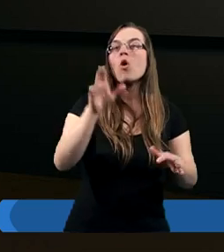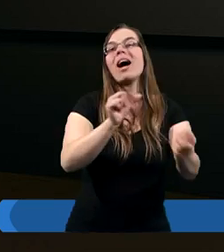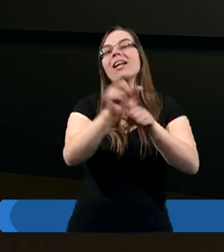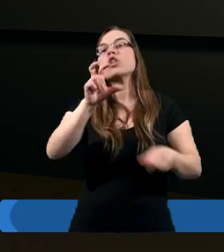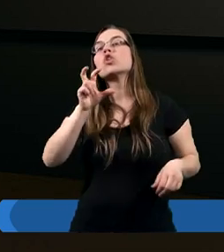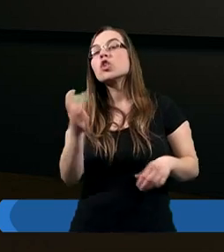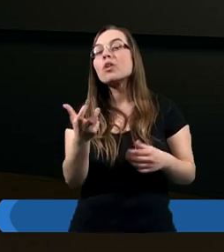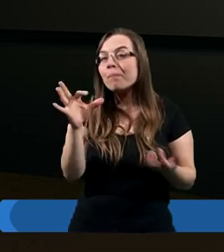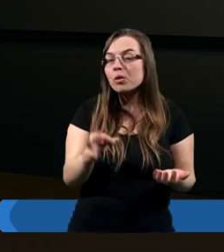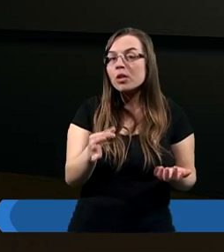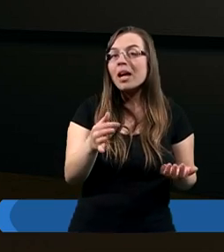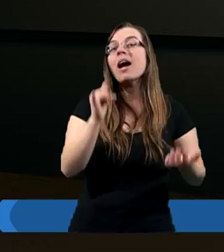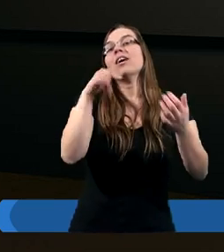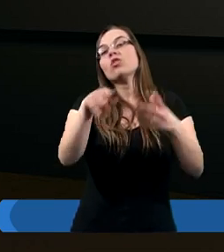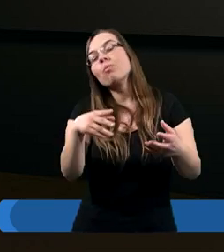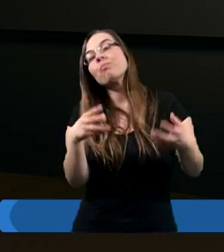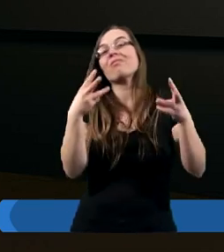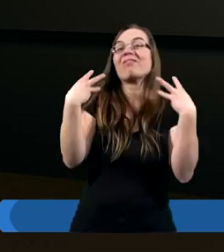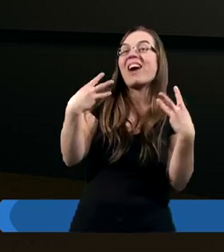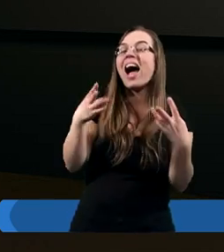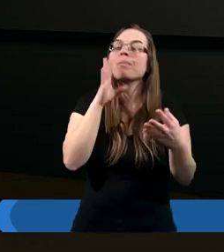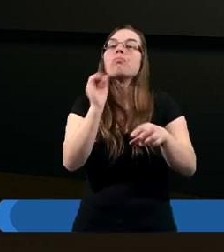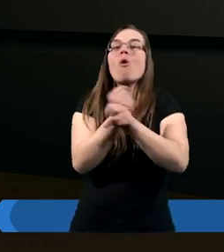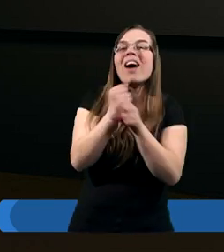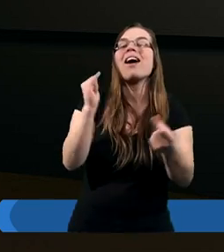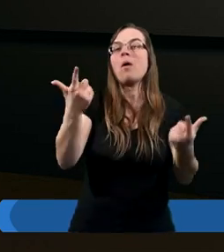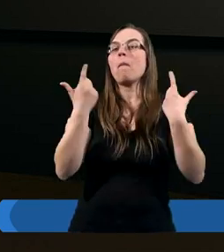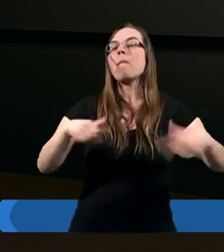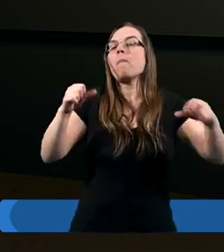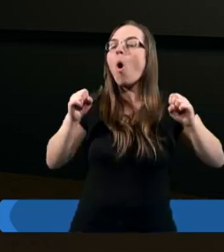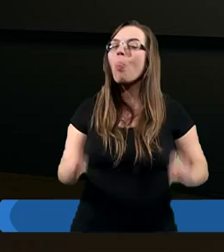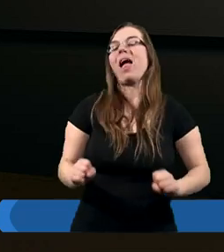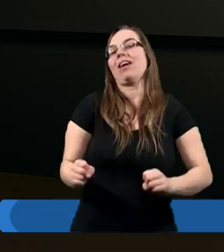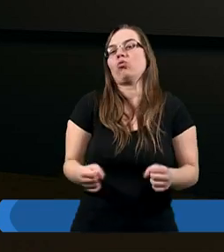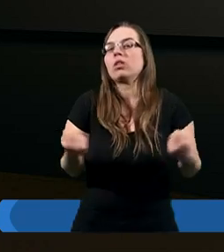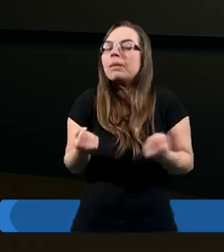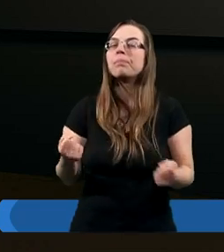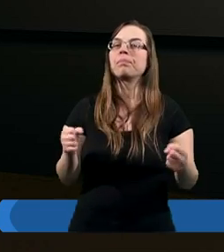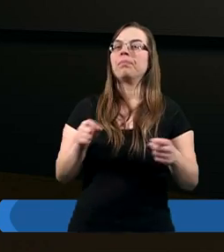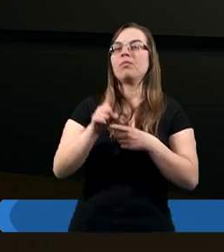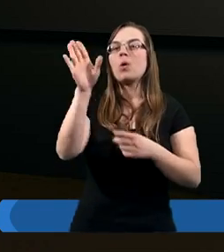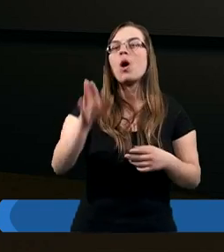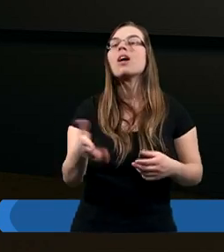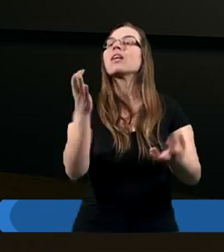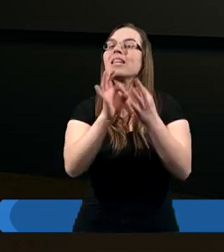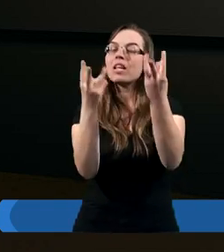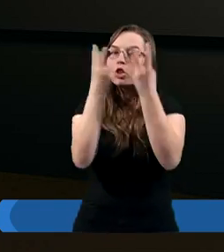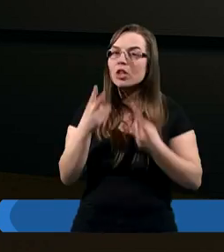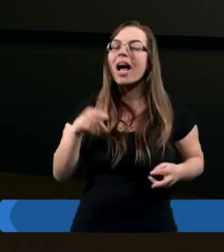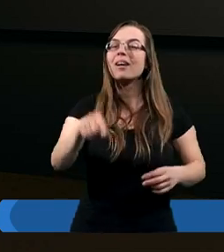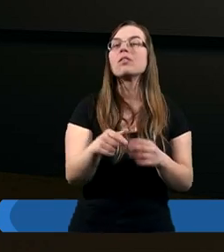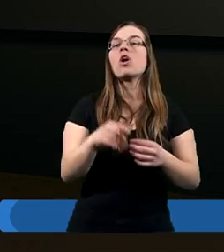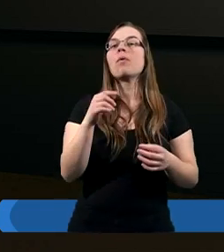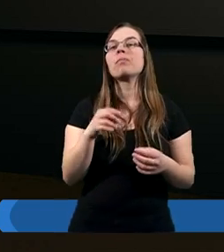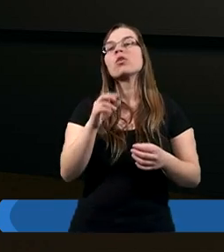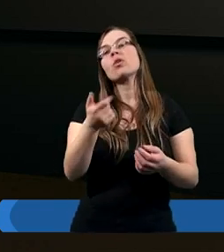czymś i poważnym, i potężnym tak naprawdę w swojej wymowie. Bo gdy czytaliśmy o